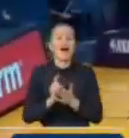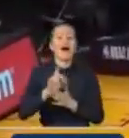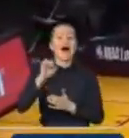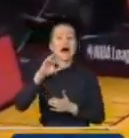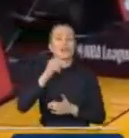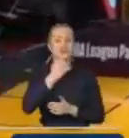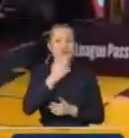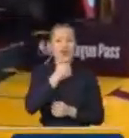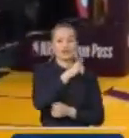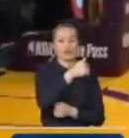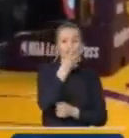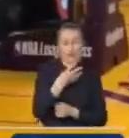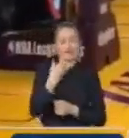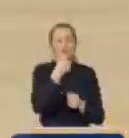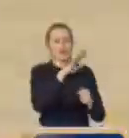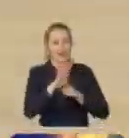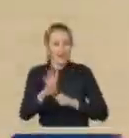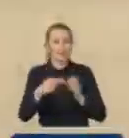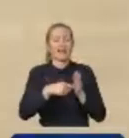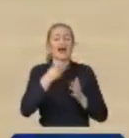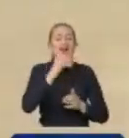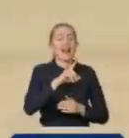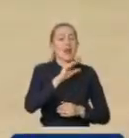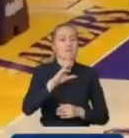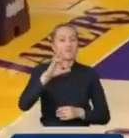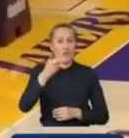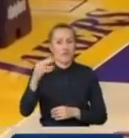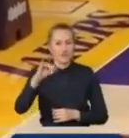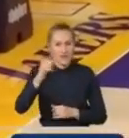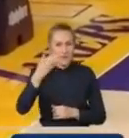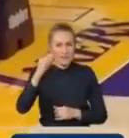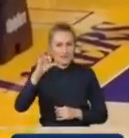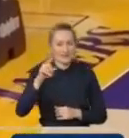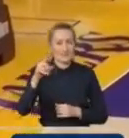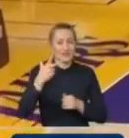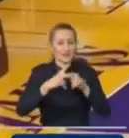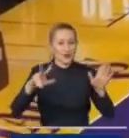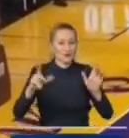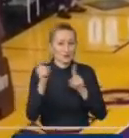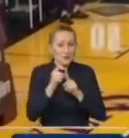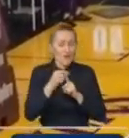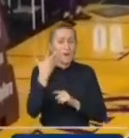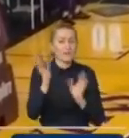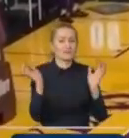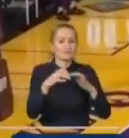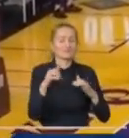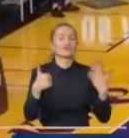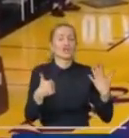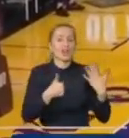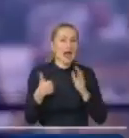wygrali 104-114. Najlepszy na boisku był LeBron James. Lider gospodarzy zdobył 38 punktów. Miał 5 zbiórek i 6